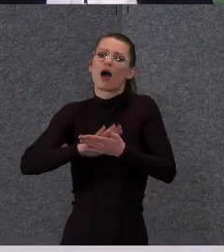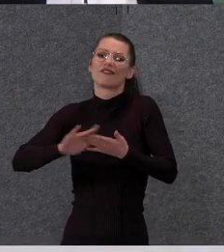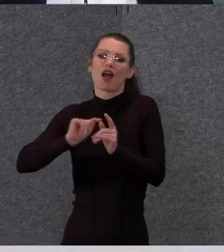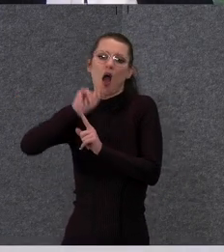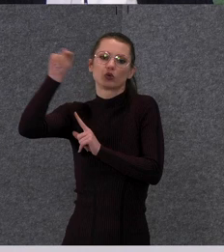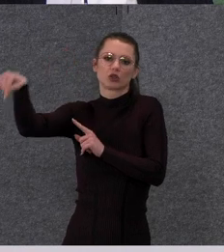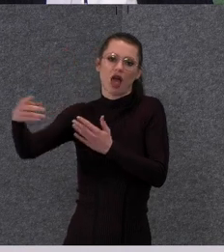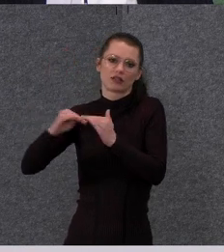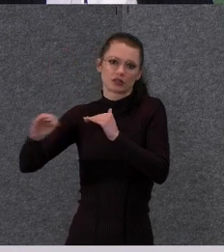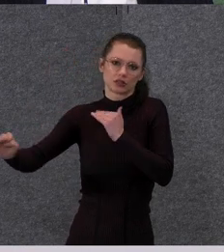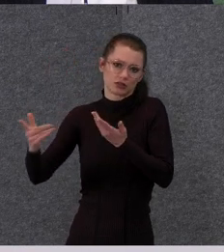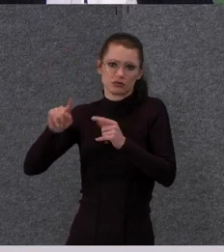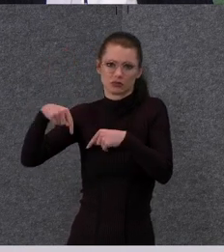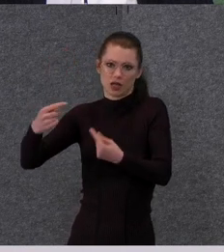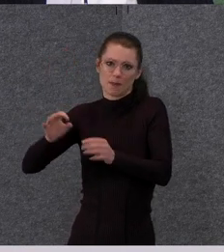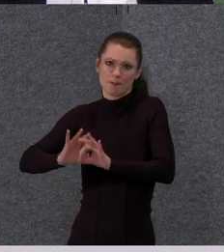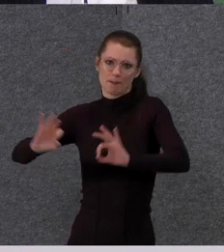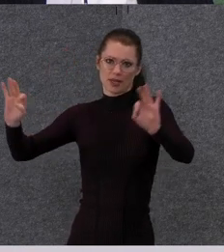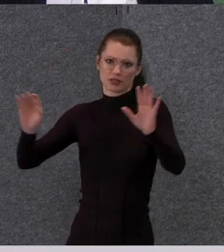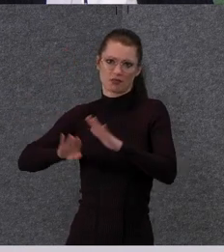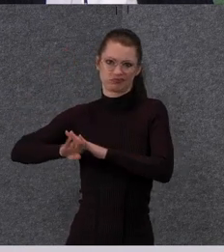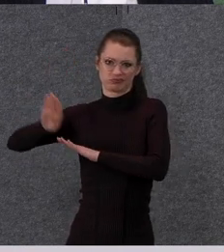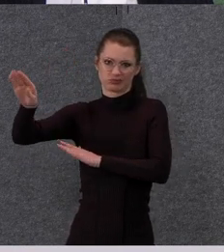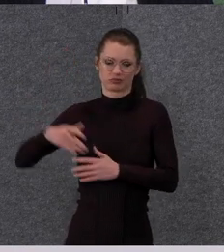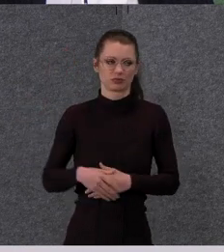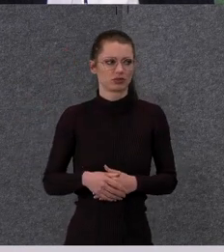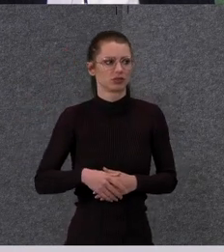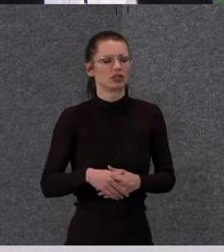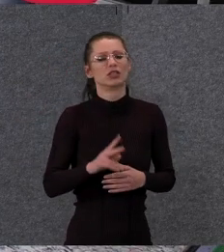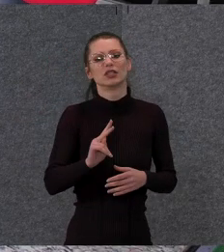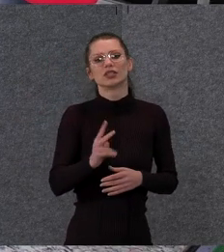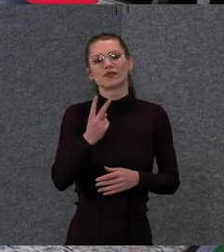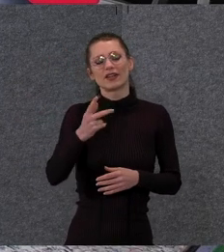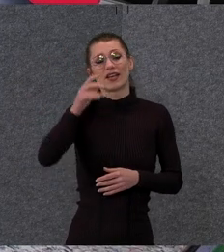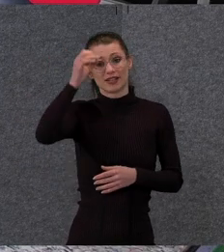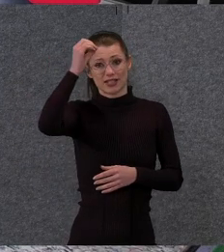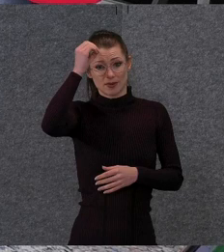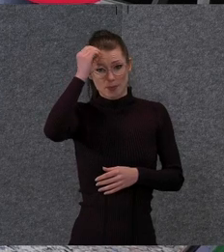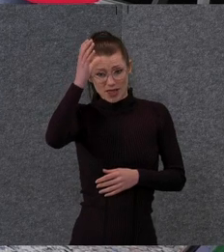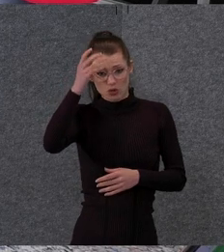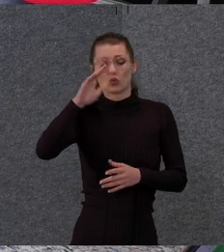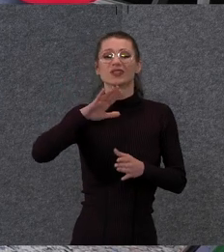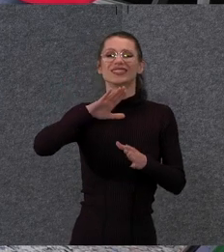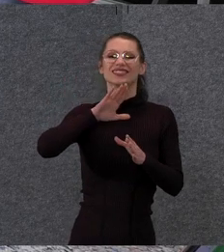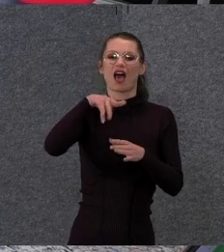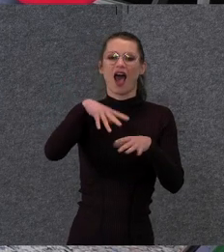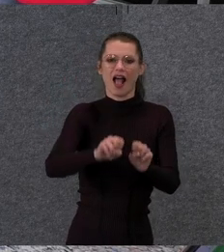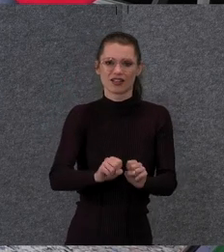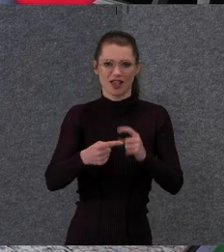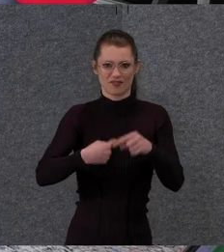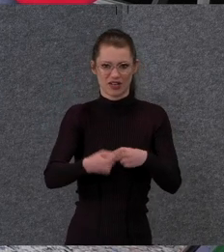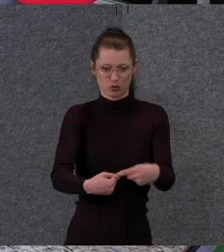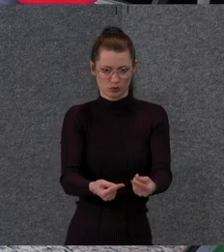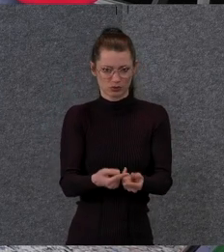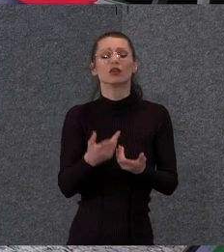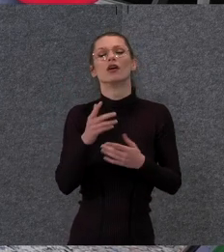Stichwort Kinderfreibeträge und Stichwort Bildung für nachhaltige Entwicklung. Also die Bildung, nachhaltige Entwicklung, ja, das kann eine